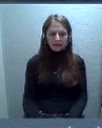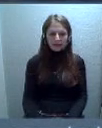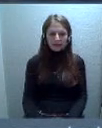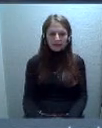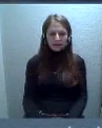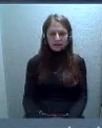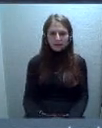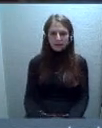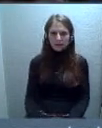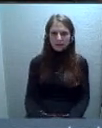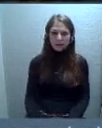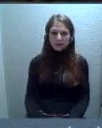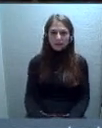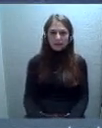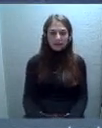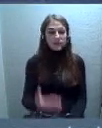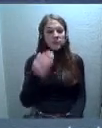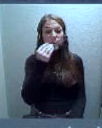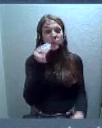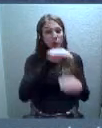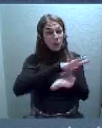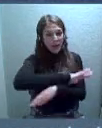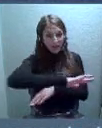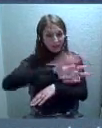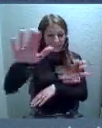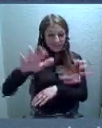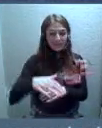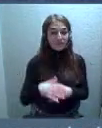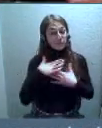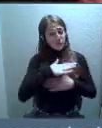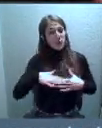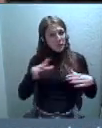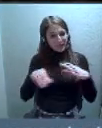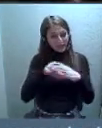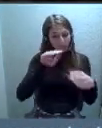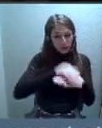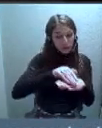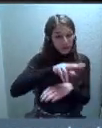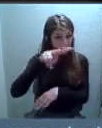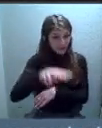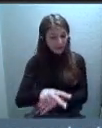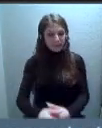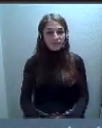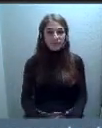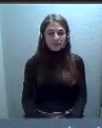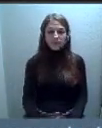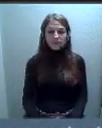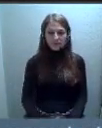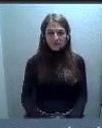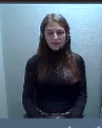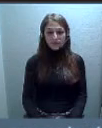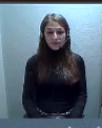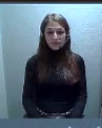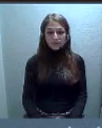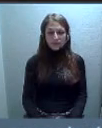Oui, ça serait mieux, oui. Bonsoir à tous, très heureux d'être là ce soir, vraiment. Il y a un rêve, quelqu'un disait un jour j'ai